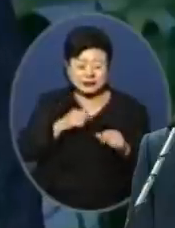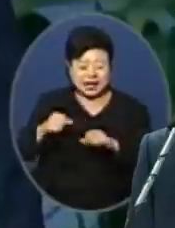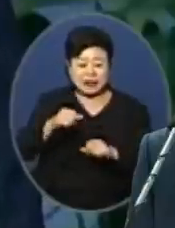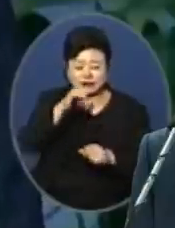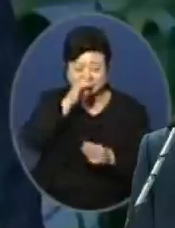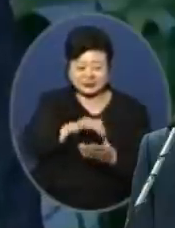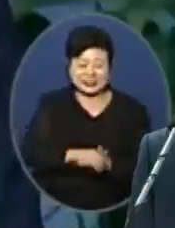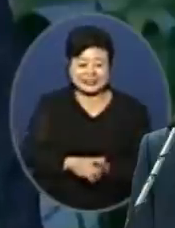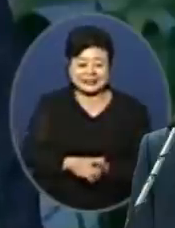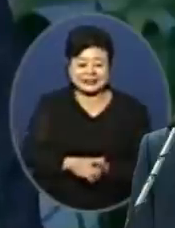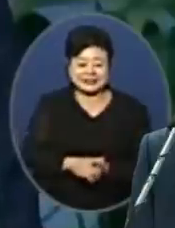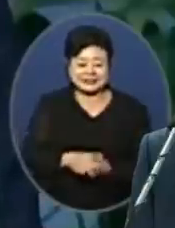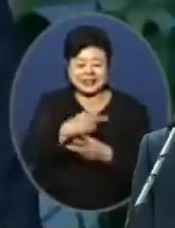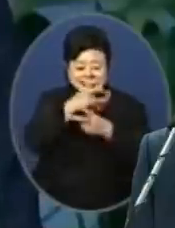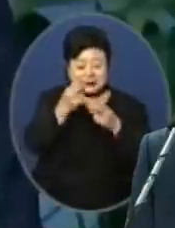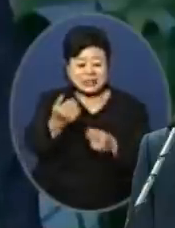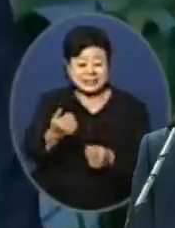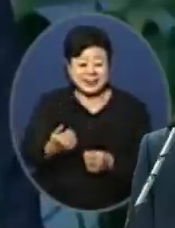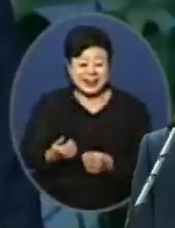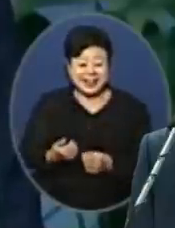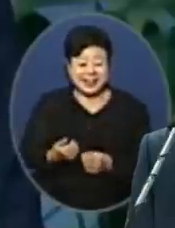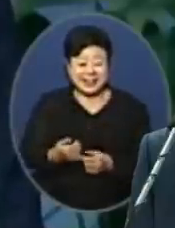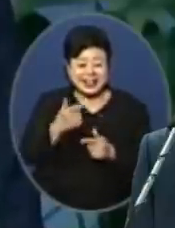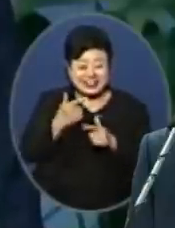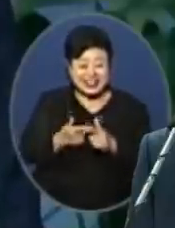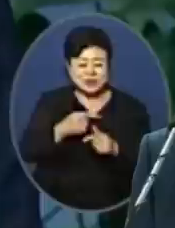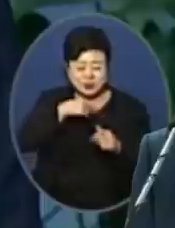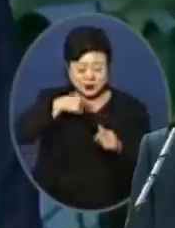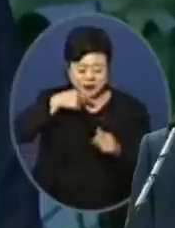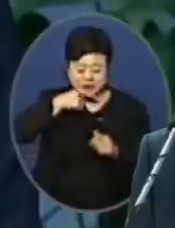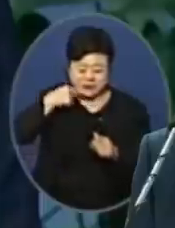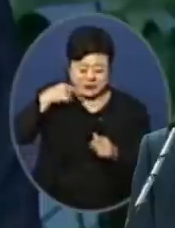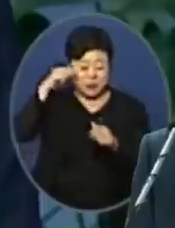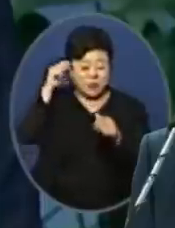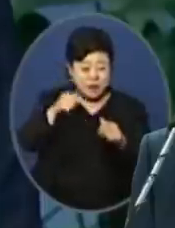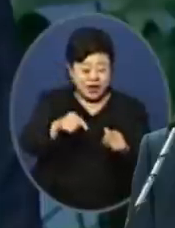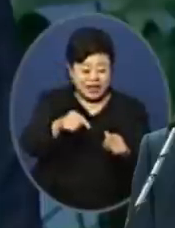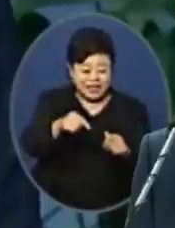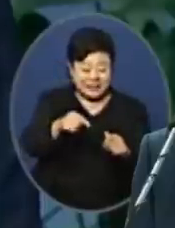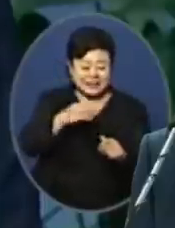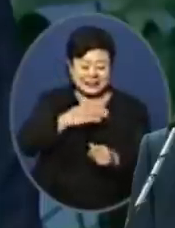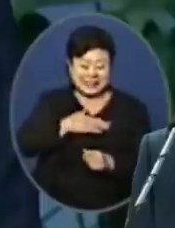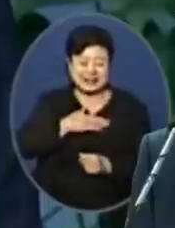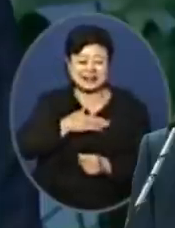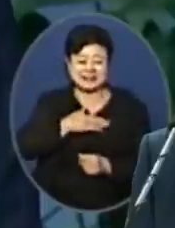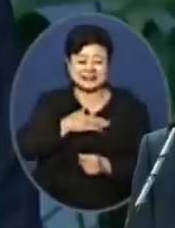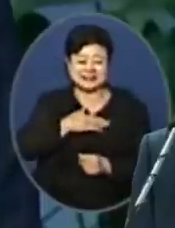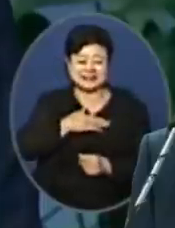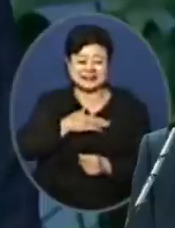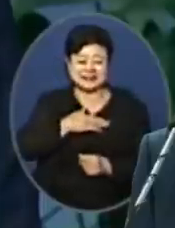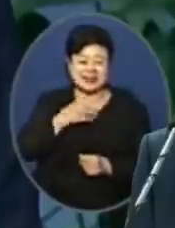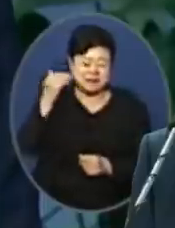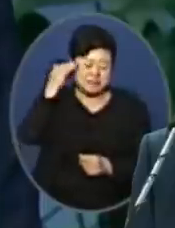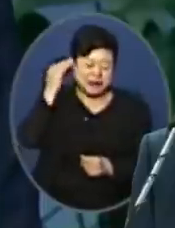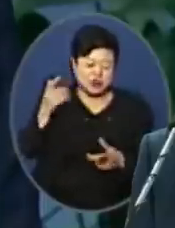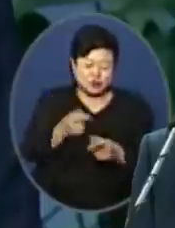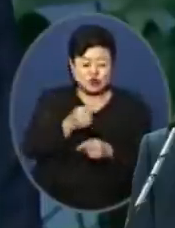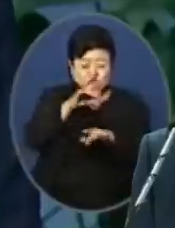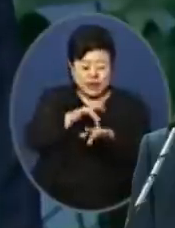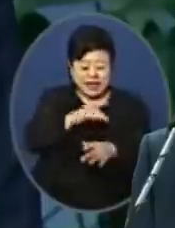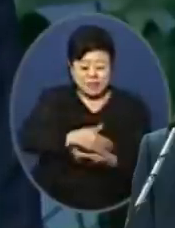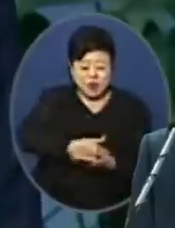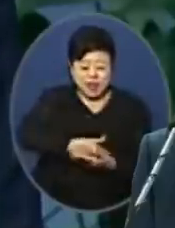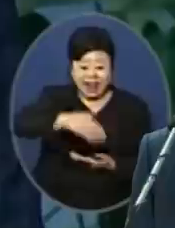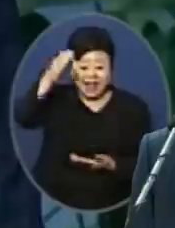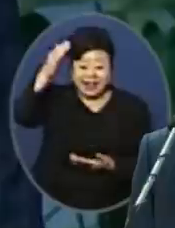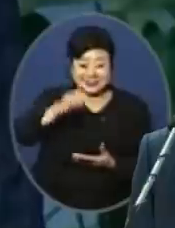있어요. 잠자리에 들어가기 전에 예수님의 피로 명하노니 나를 회방하는 원수 마귀야